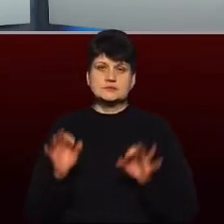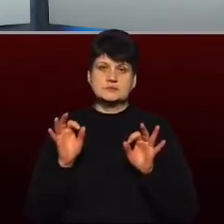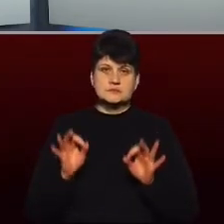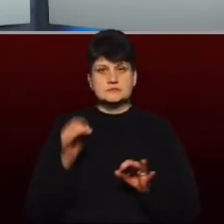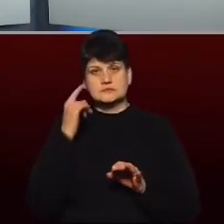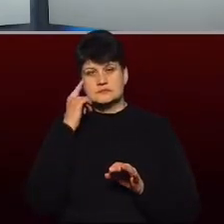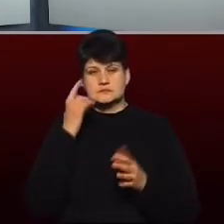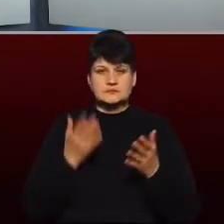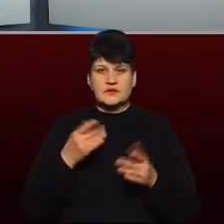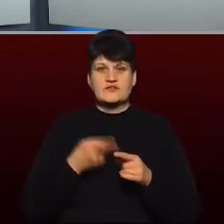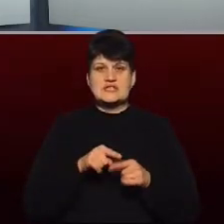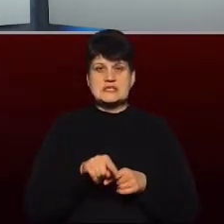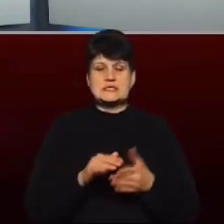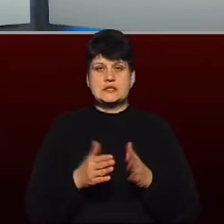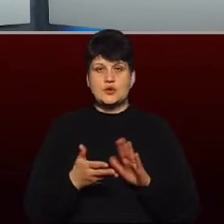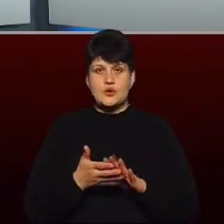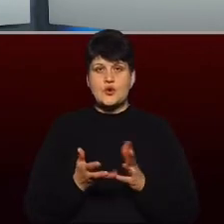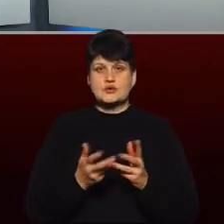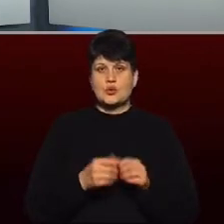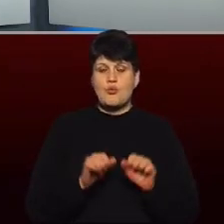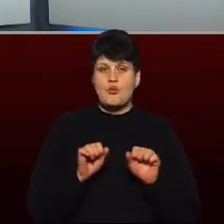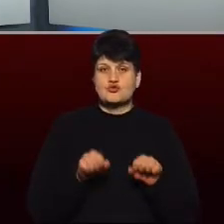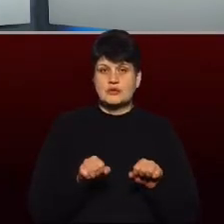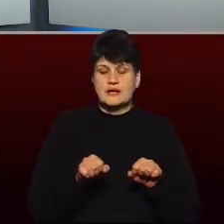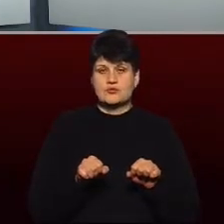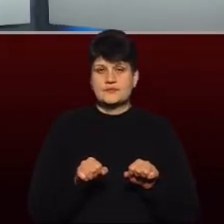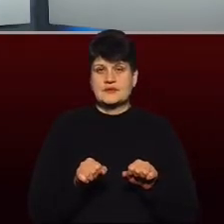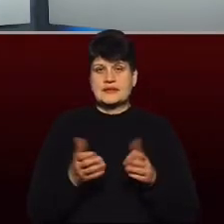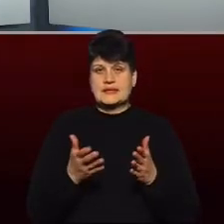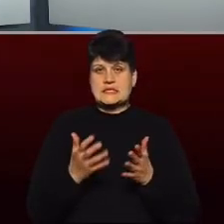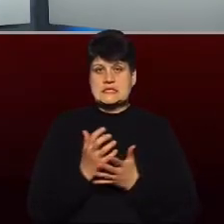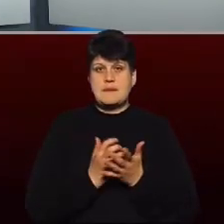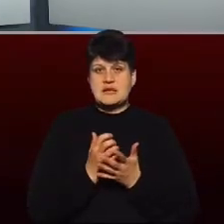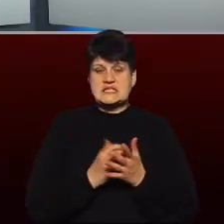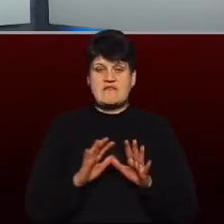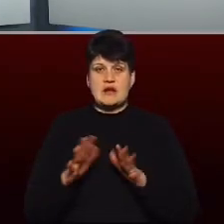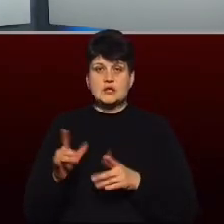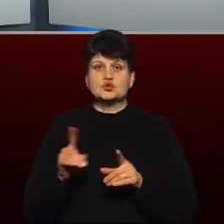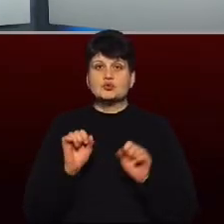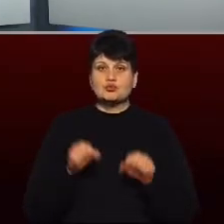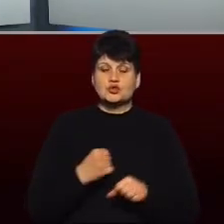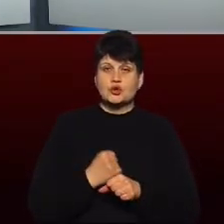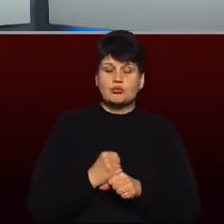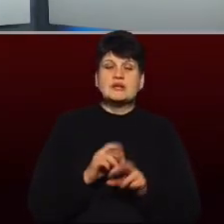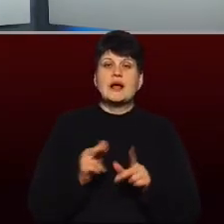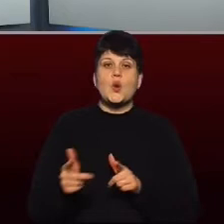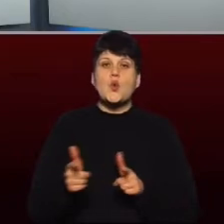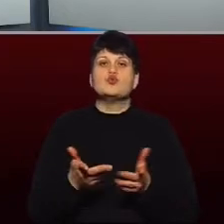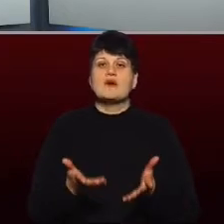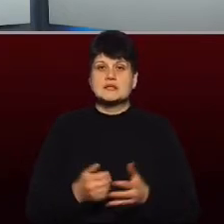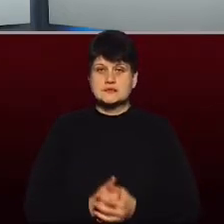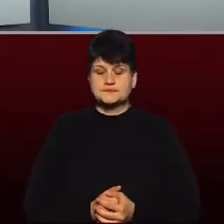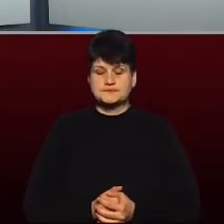даній ситуації, розраховуючи, можливо, на якісь такі запасні варіанти, що можна робити, як готуватися? Можливо, є у вас така